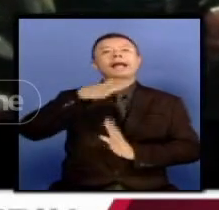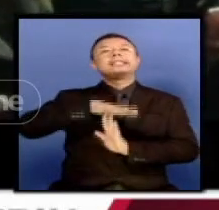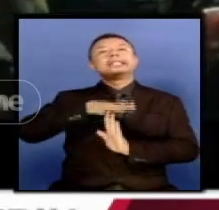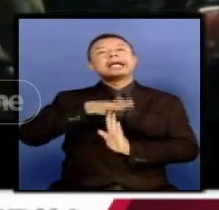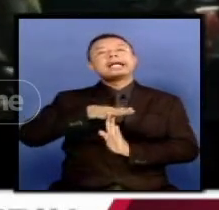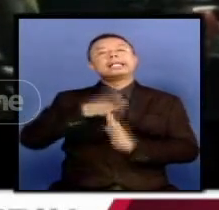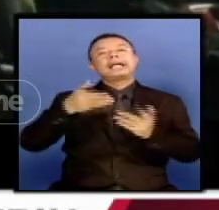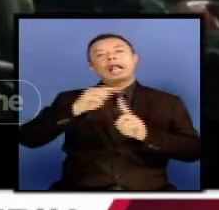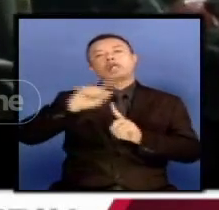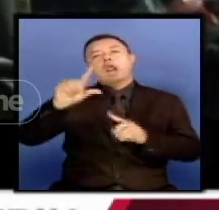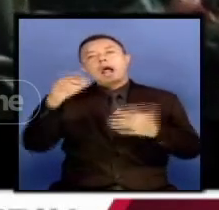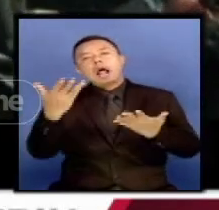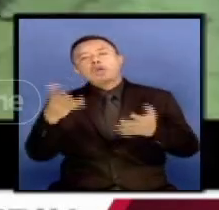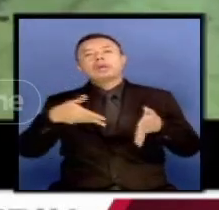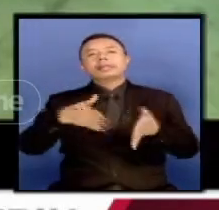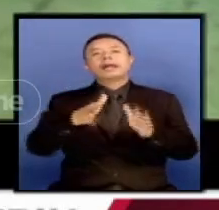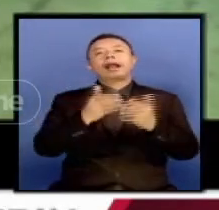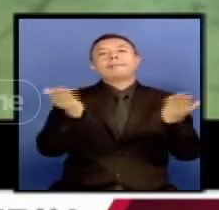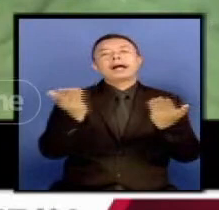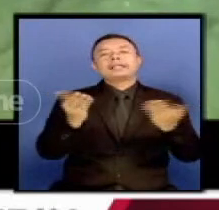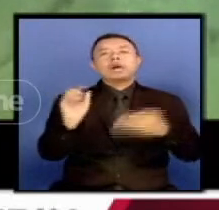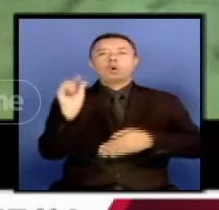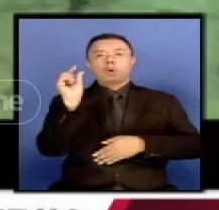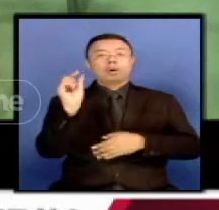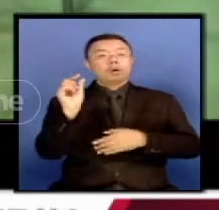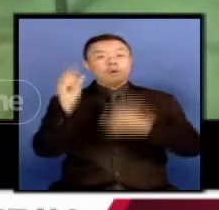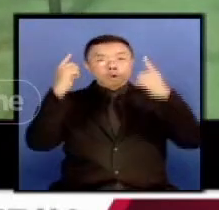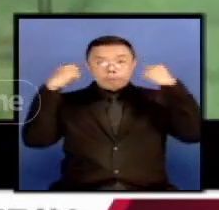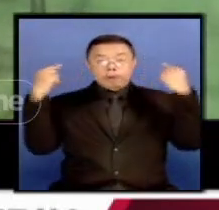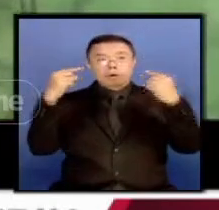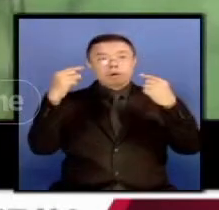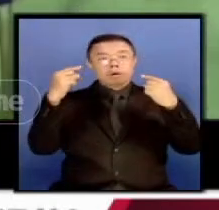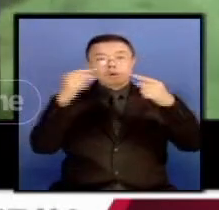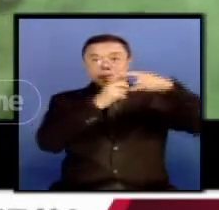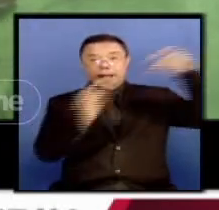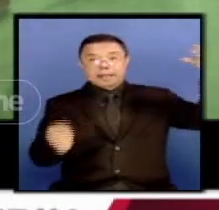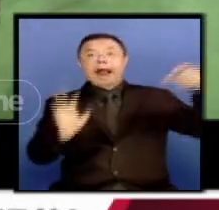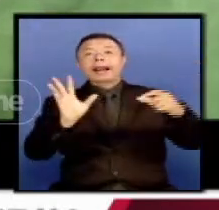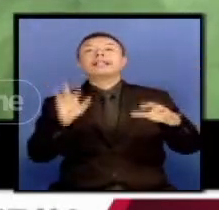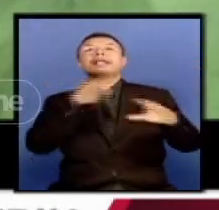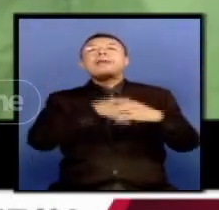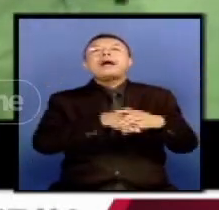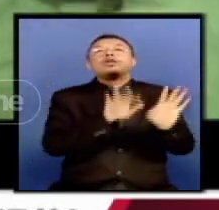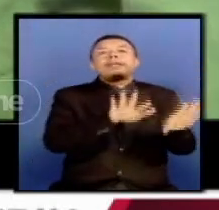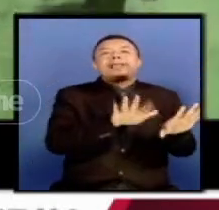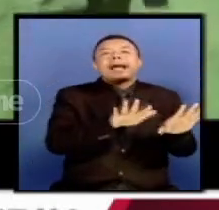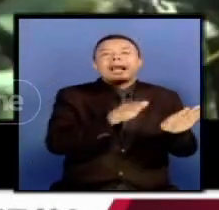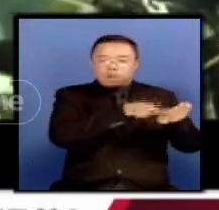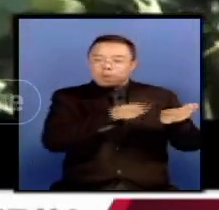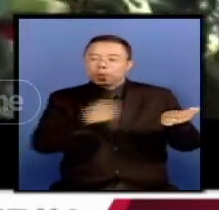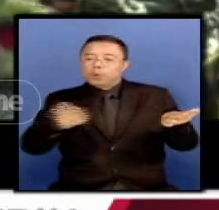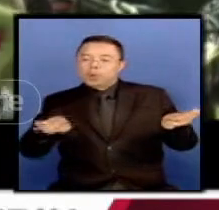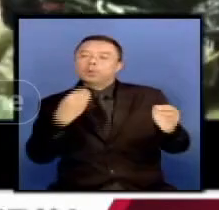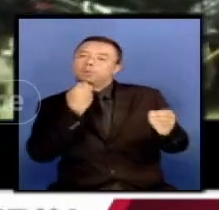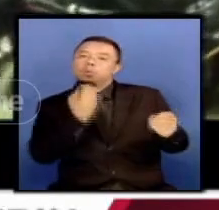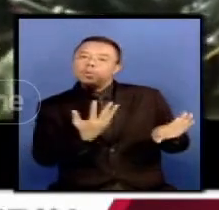itu di jalan tol maupun di jalan arteri Jalan Lintas Sumatera. Kendaraan-kendaraan tersebut akan dimasukkan terlebih dahulu ke rest area